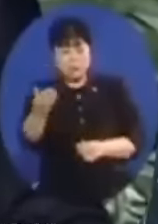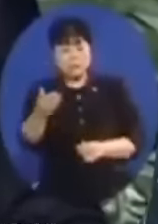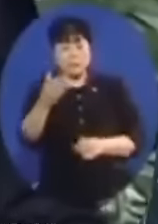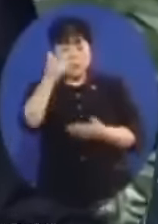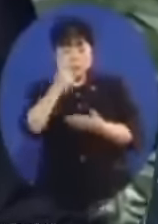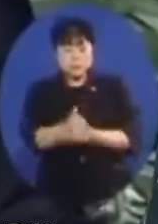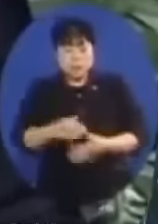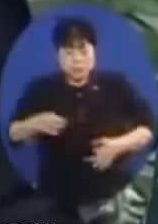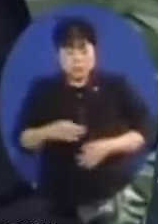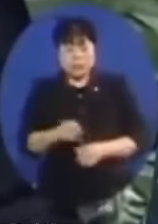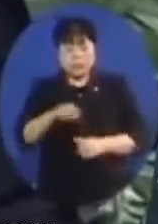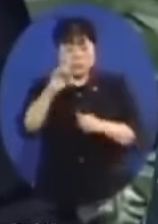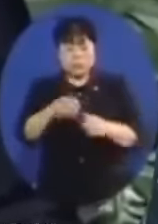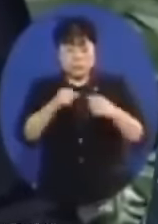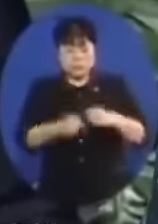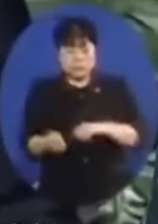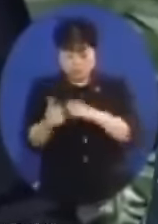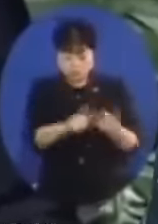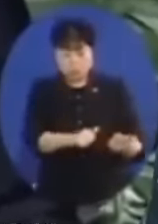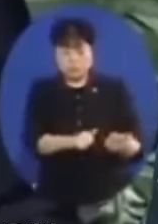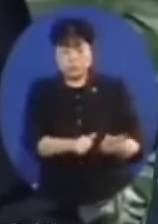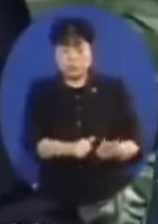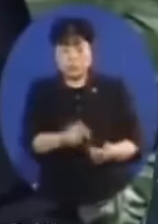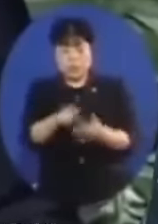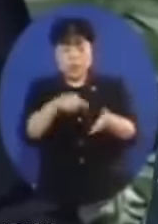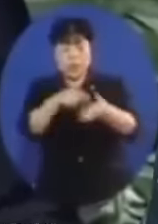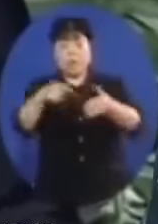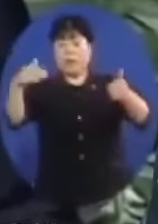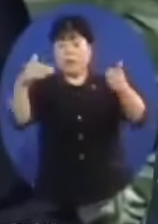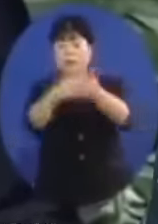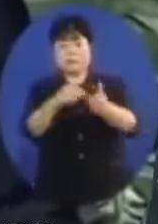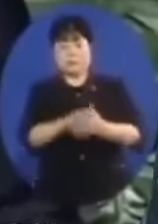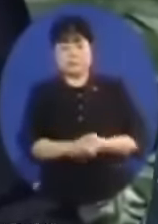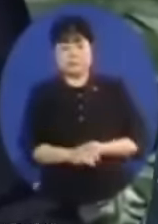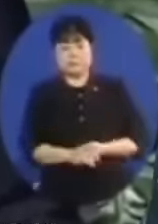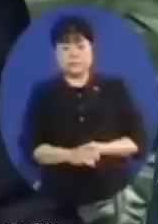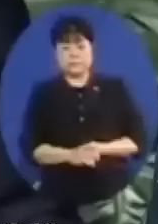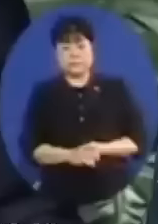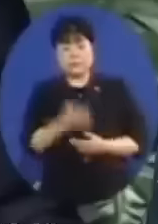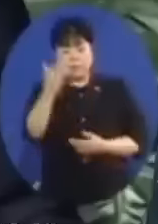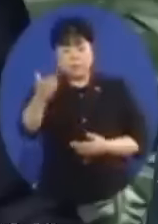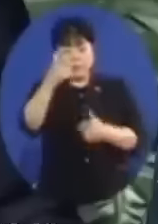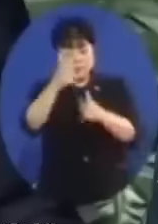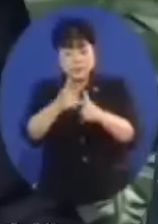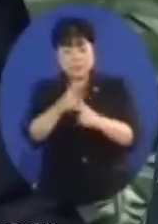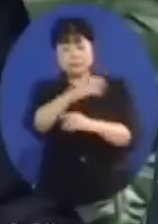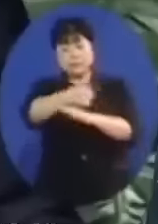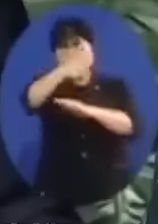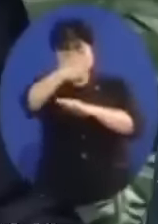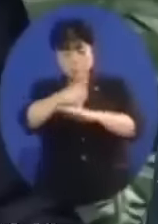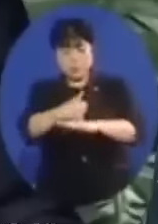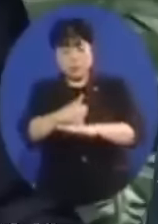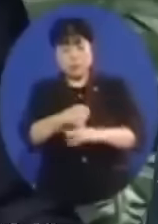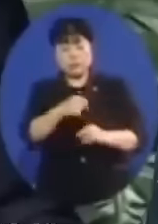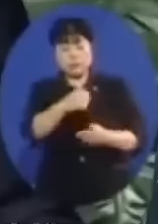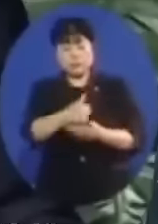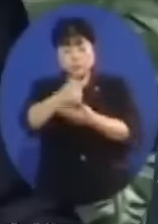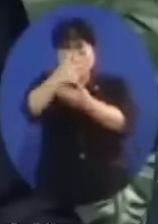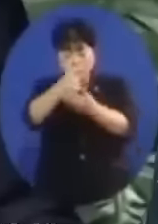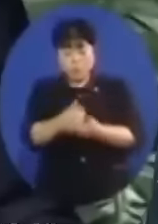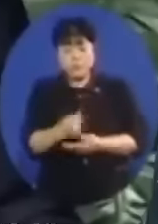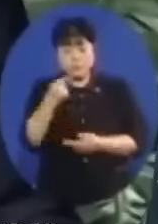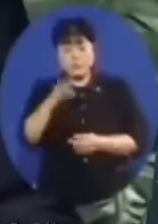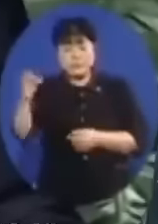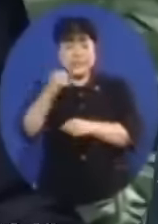죄와 불의, 추악과 저주, 절망과 죽음을 다 청산해버린 것입니다. 여러분이 예수 그리스도를 구주로 모시고